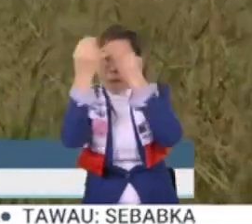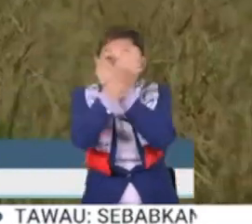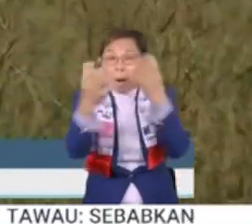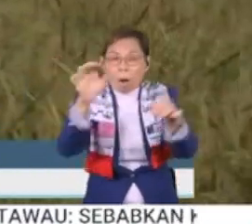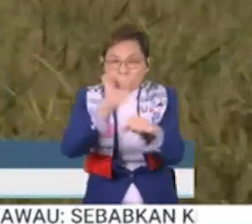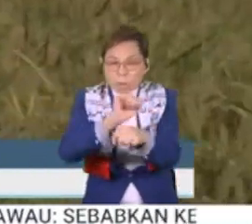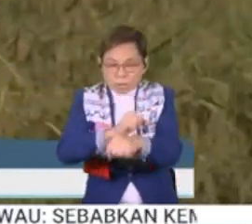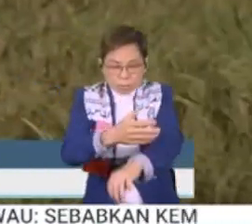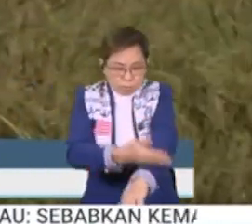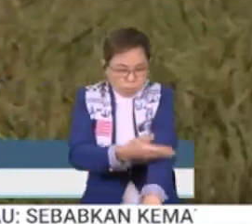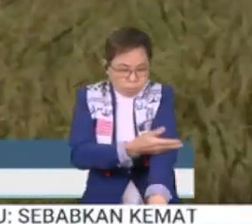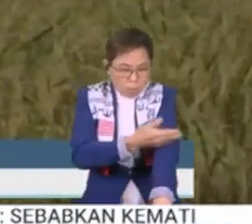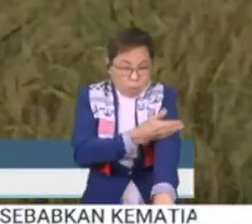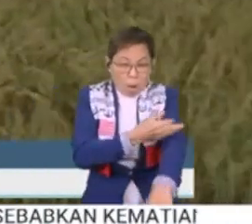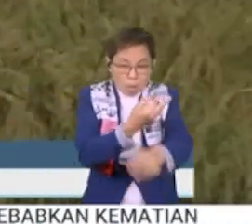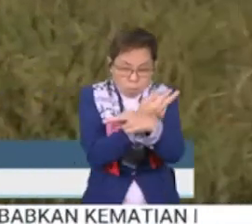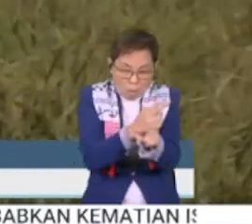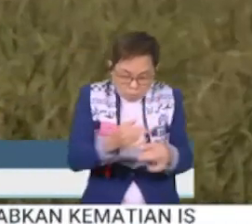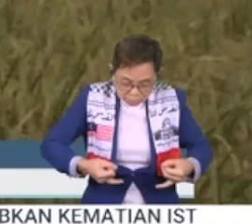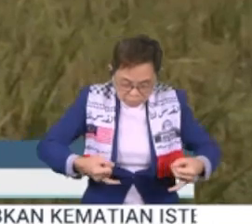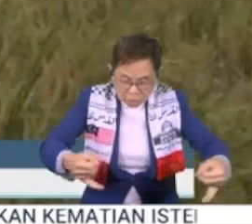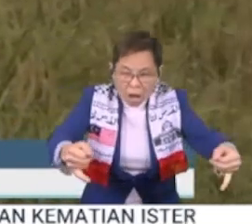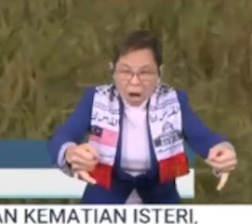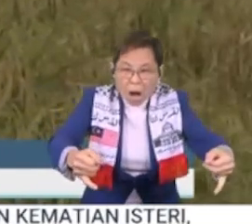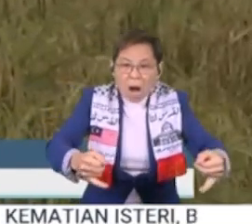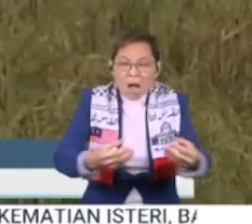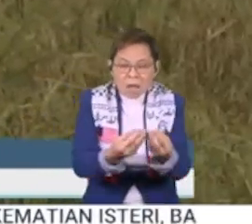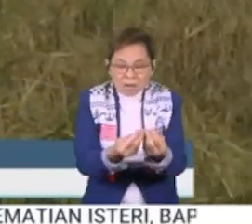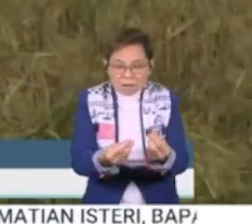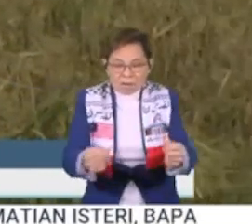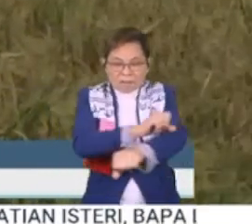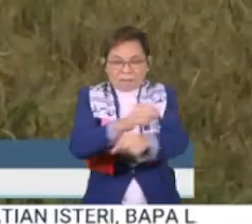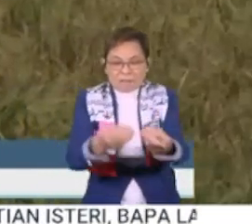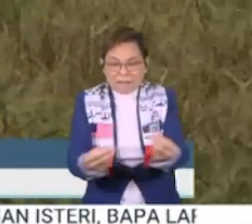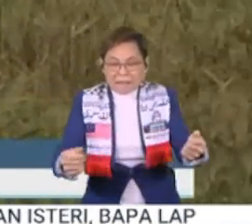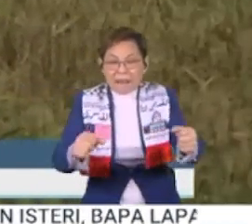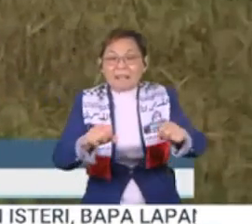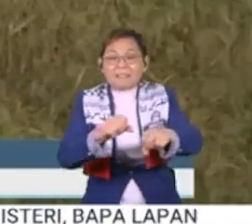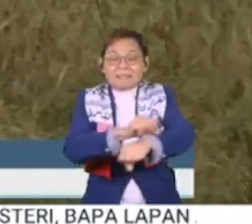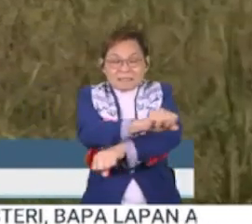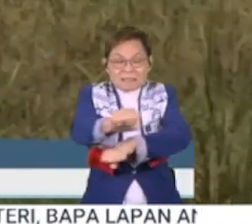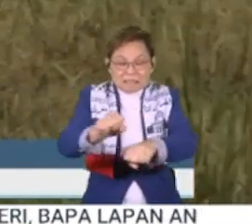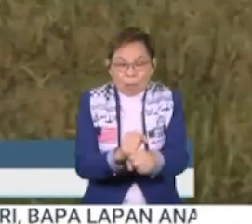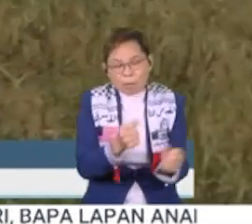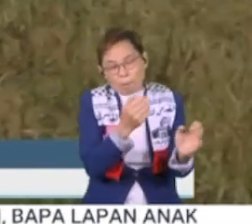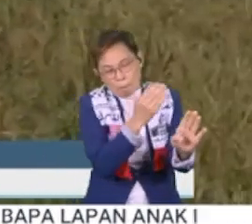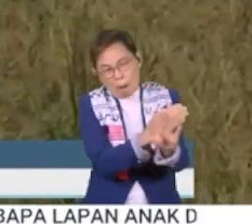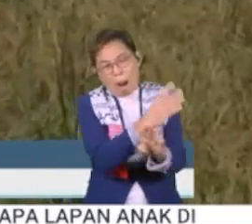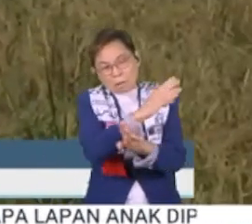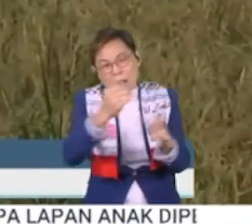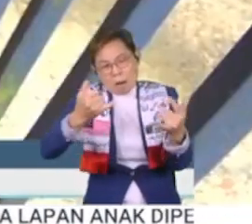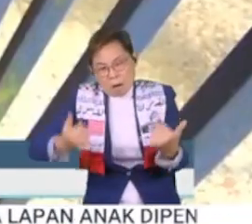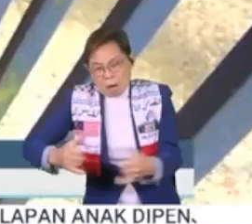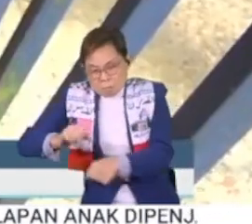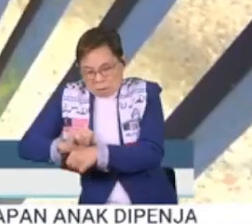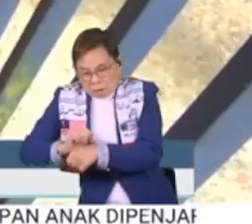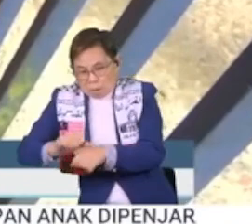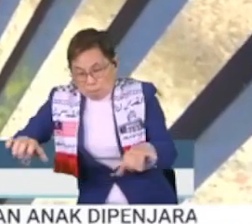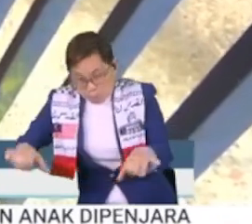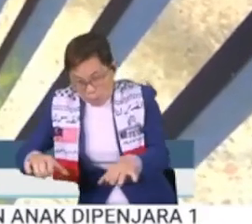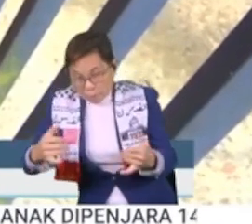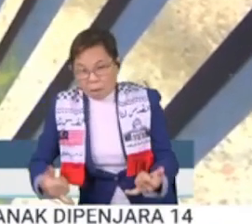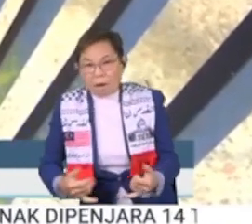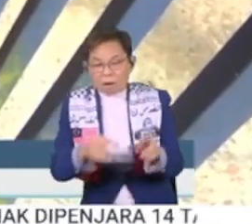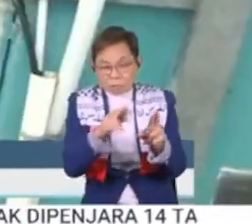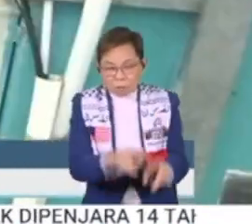kerja-kerja menaik taraf Jalan pemulihan tanah sawah terbiar dan kerja-kerja berkaitan sedang dilaksana turut dilaksana